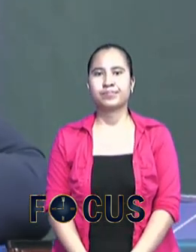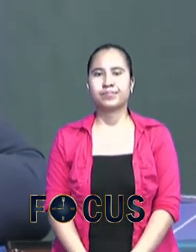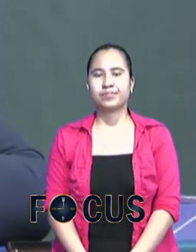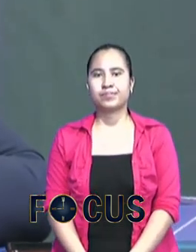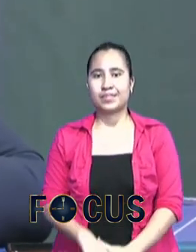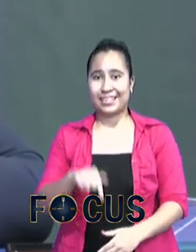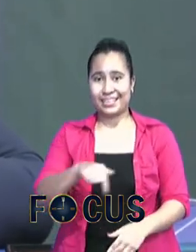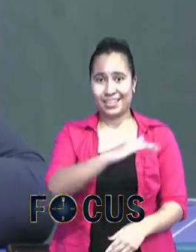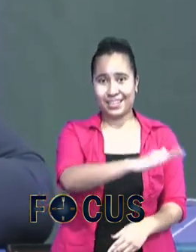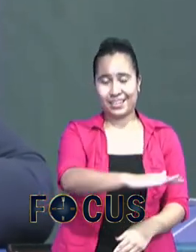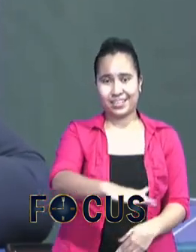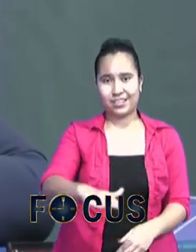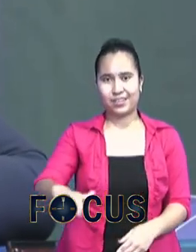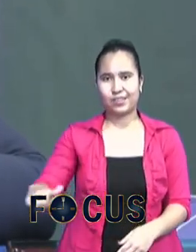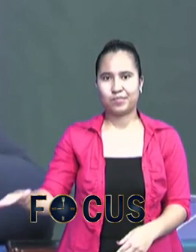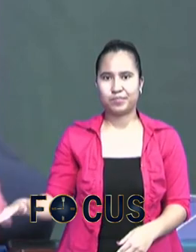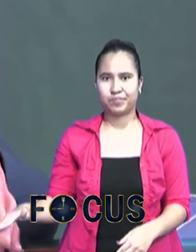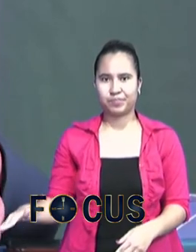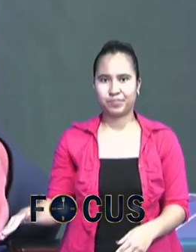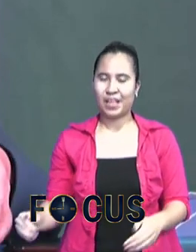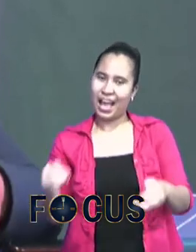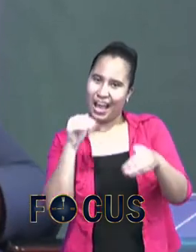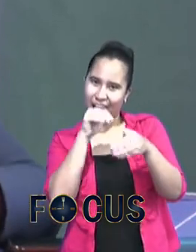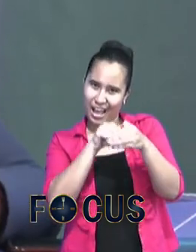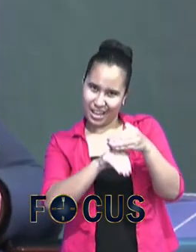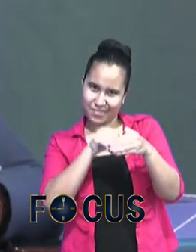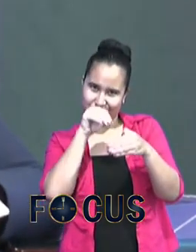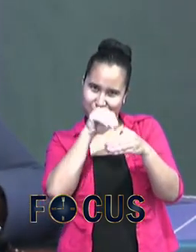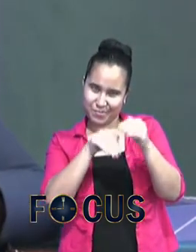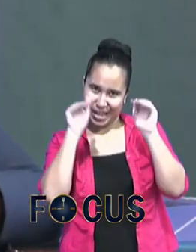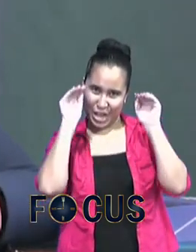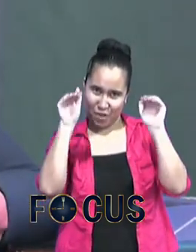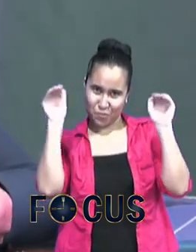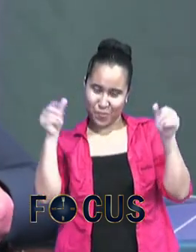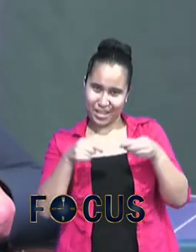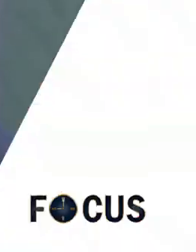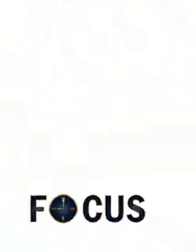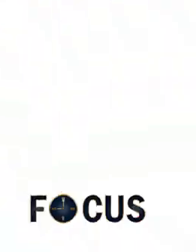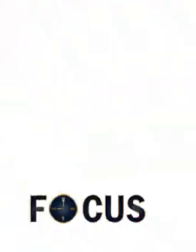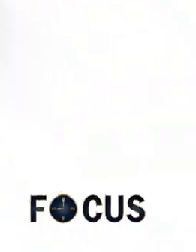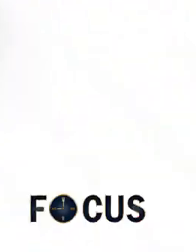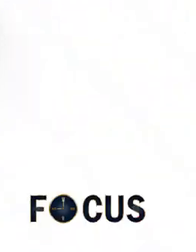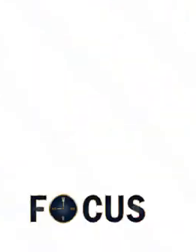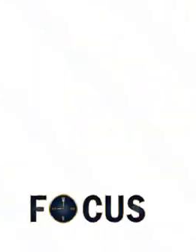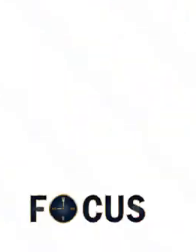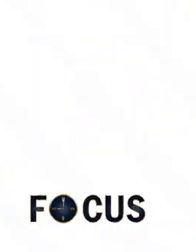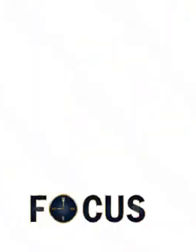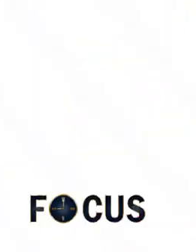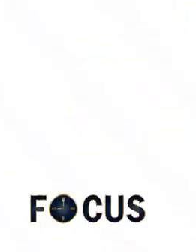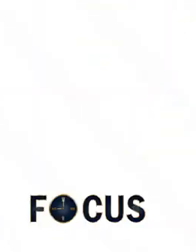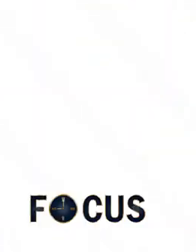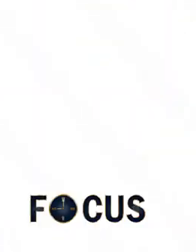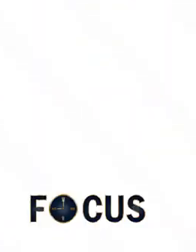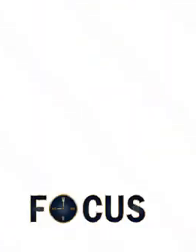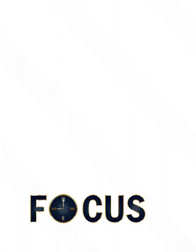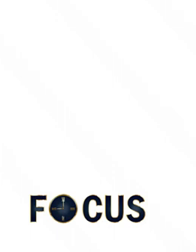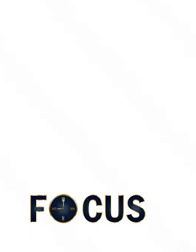Om die kinderen die aanvullende informatie te geven.